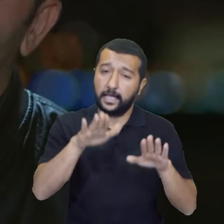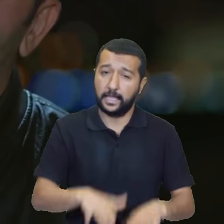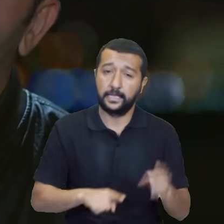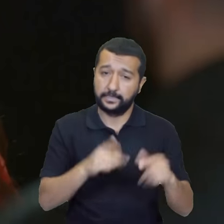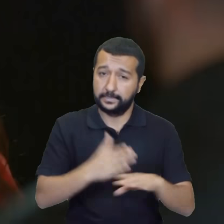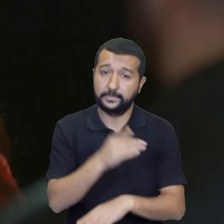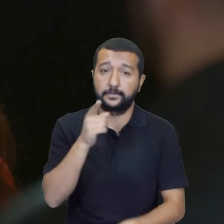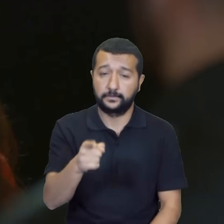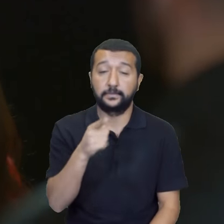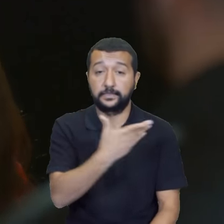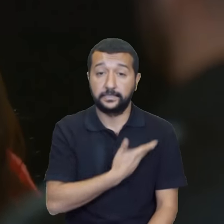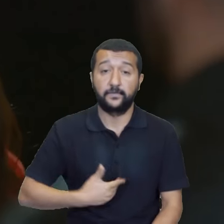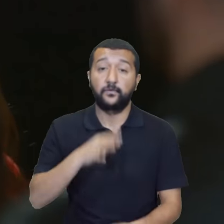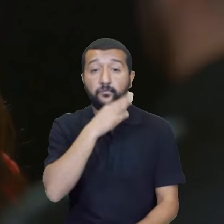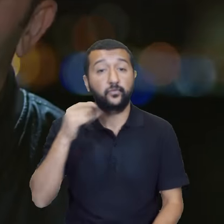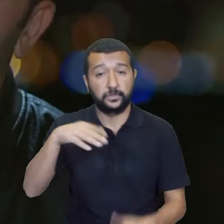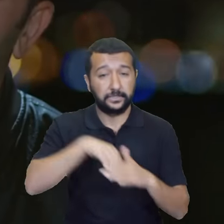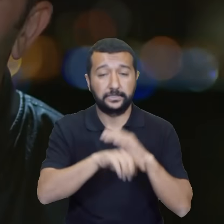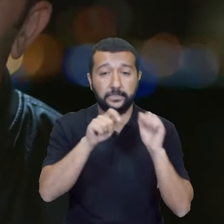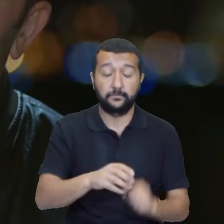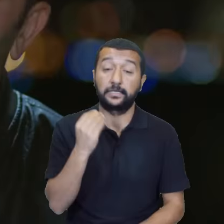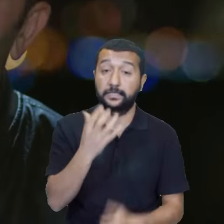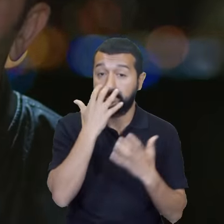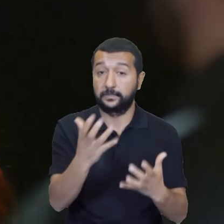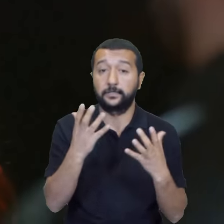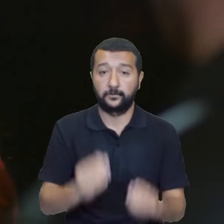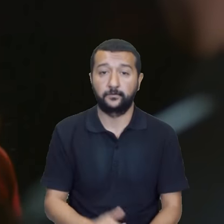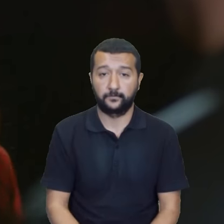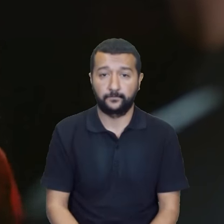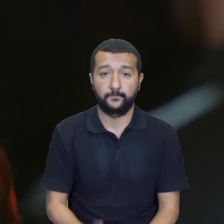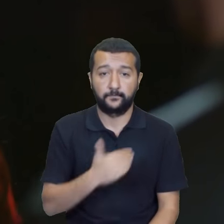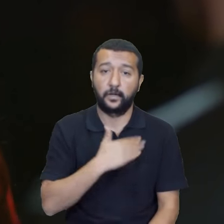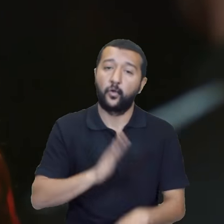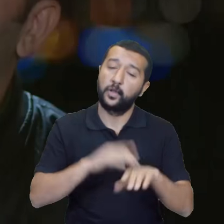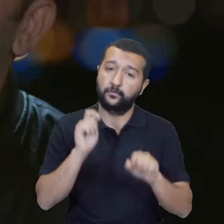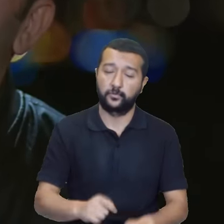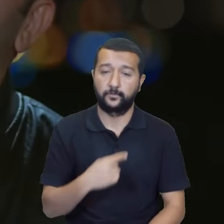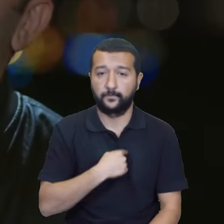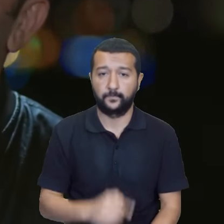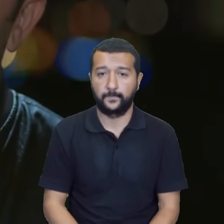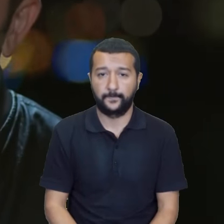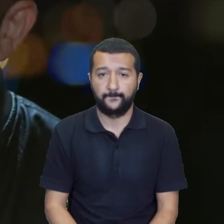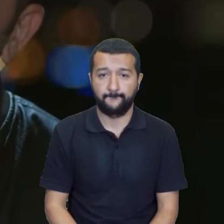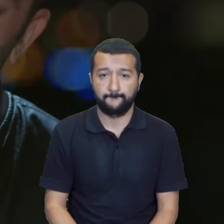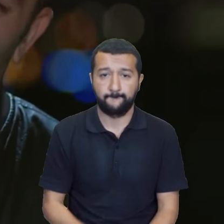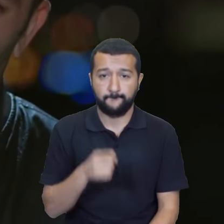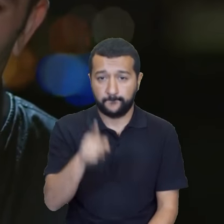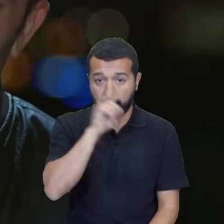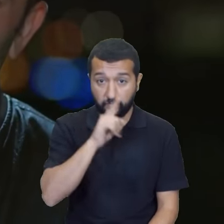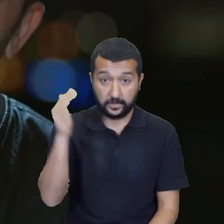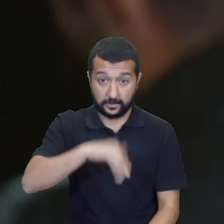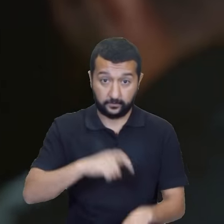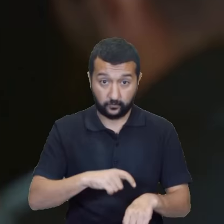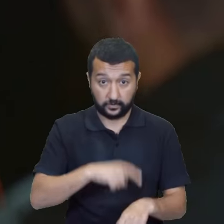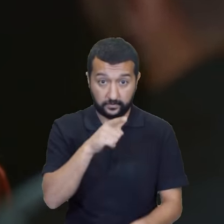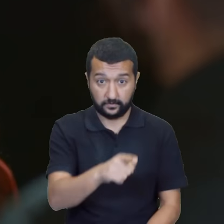İlyas, gerçekten. Sevdiğini mutluluğunasın. Çok iyi geliyor. Ben öyle yapıyorum. Ondan mı buradasın bu